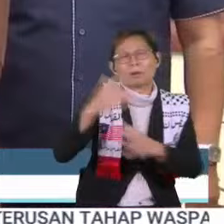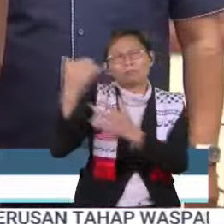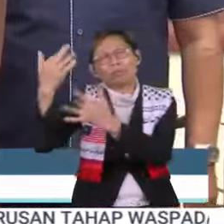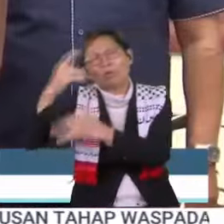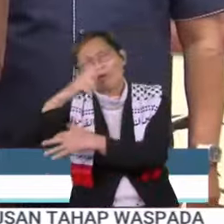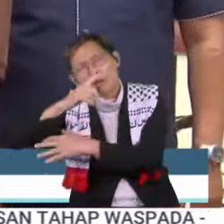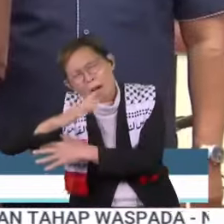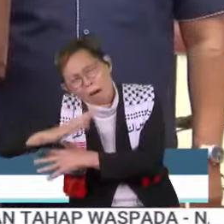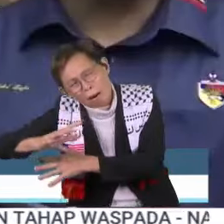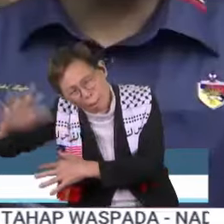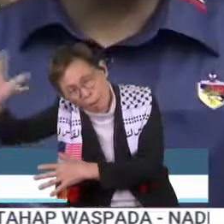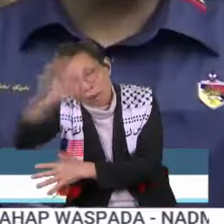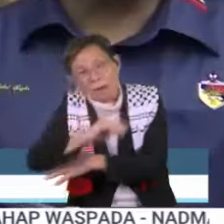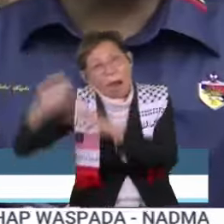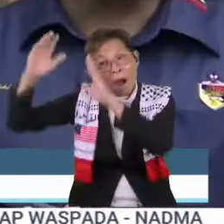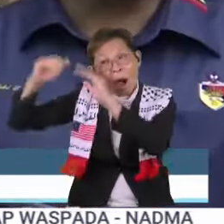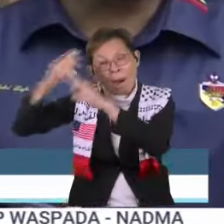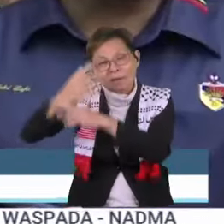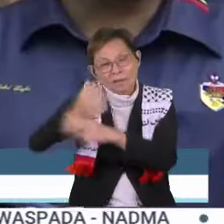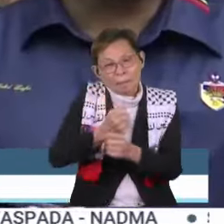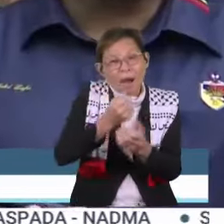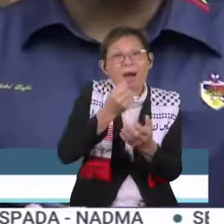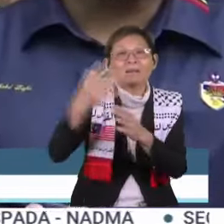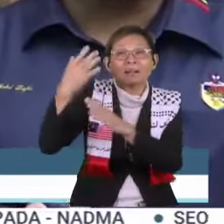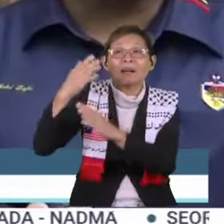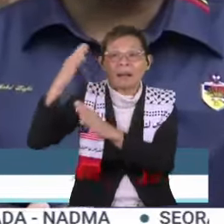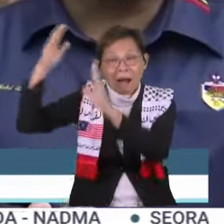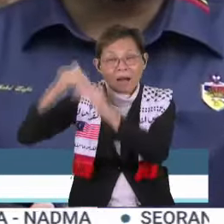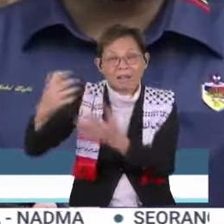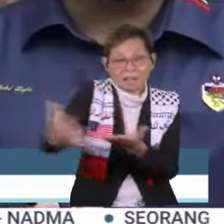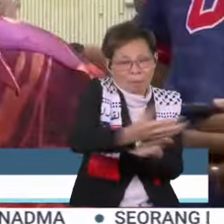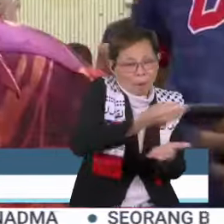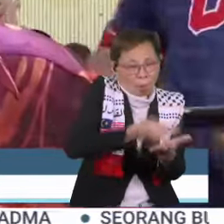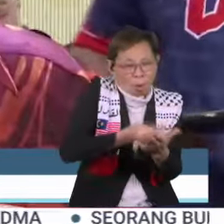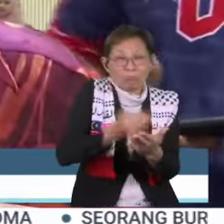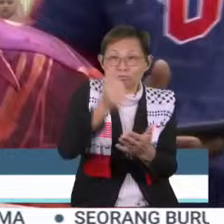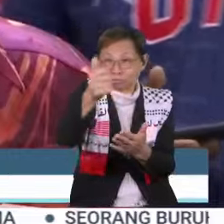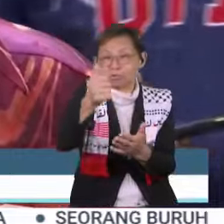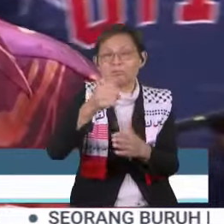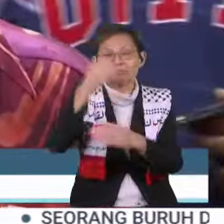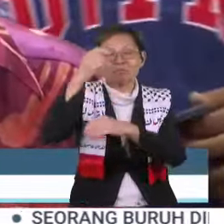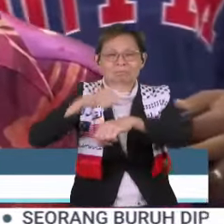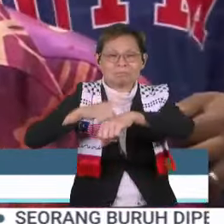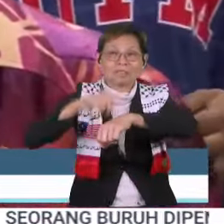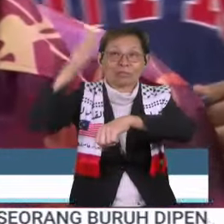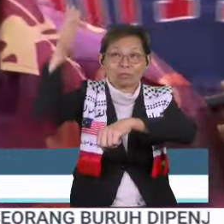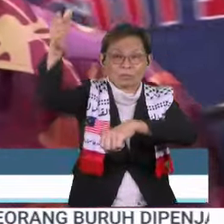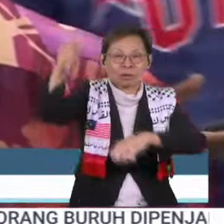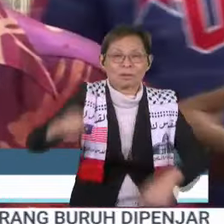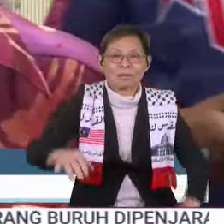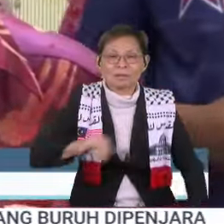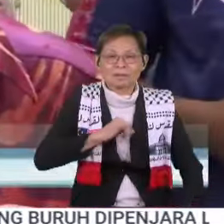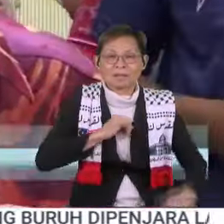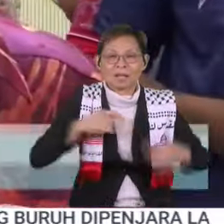bahawa mereka akan mendapat pendapatan yang baik pada masa akan datang. Jadi, saya